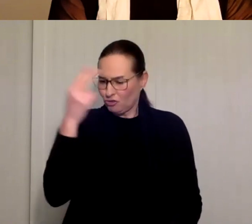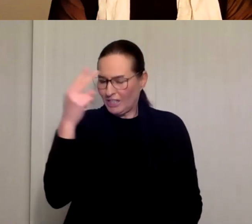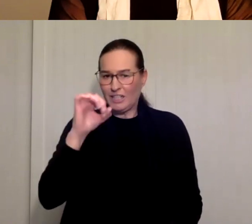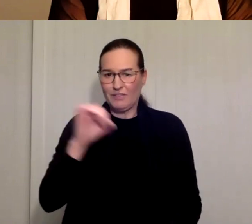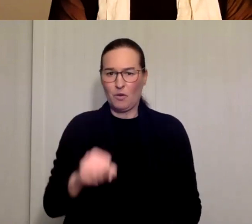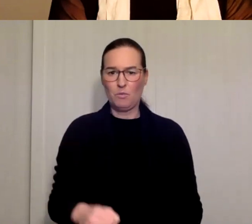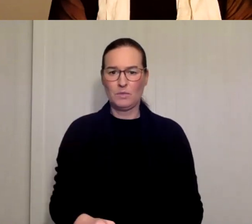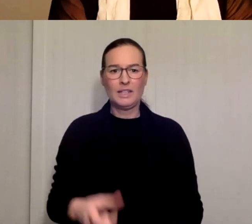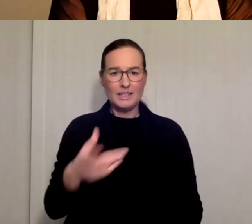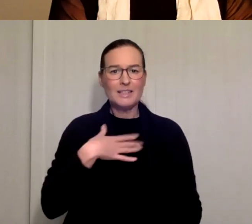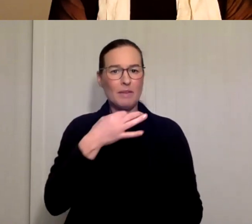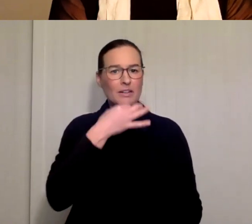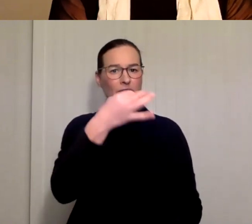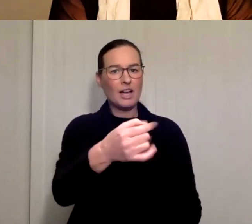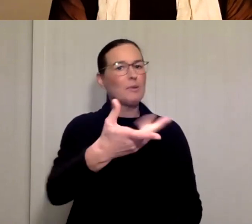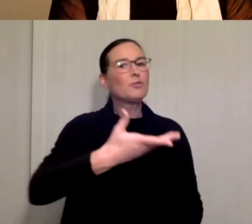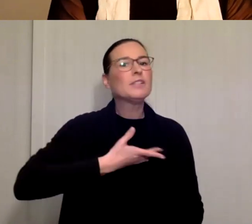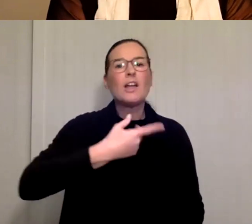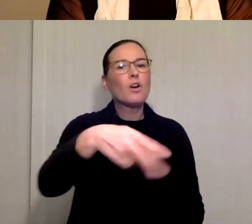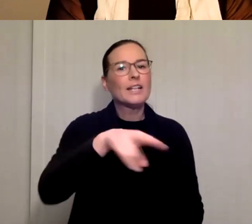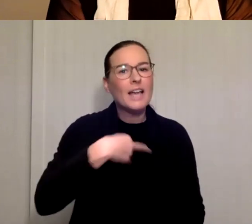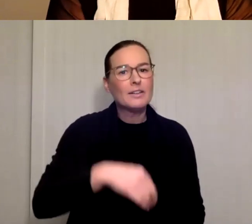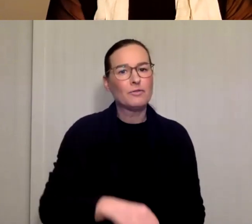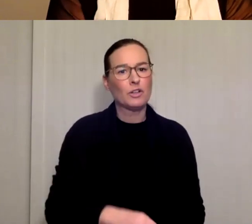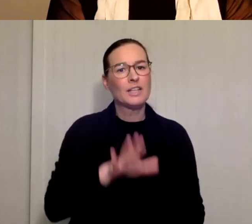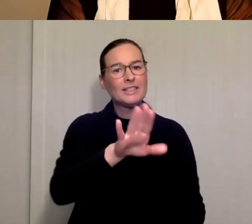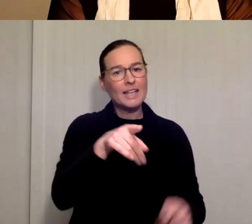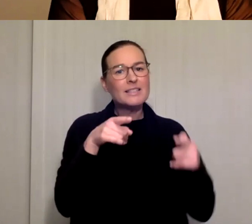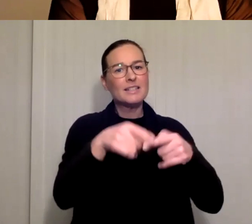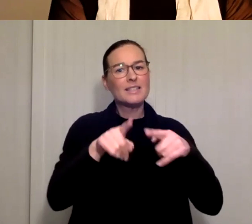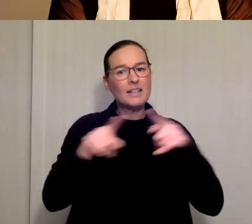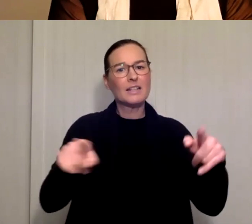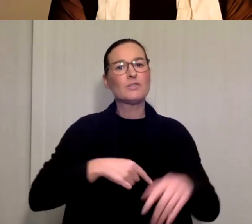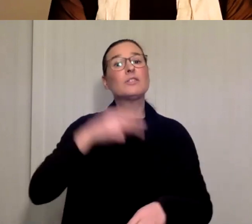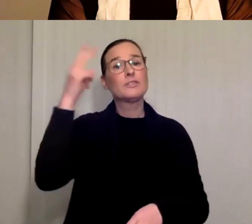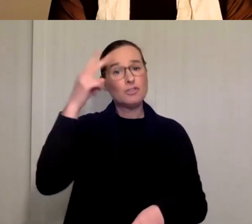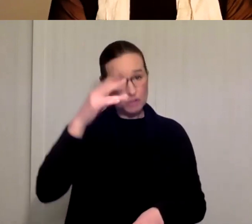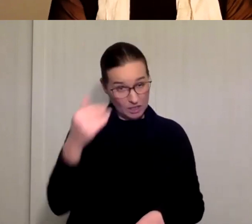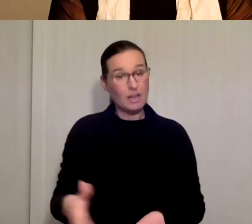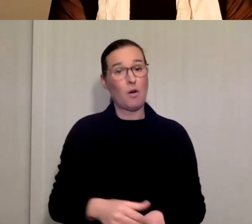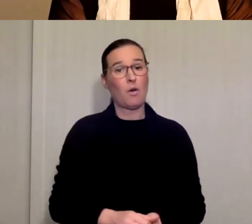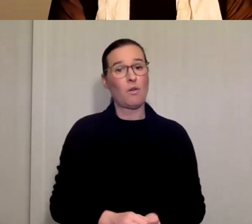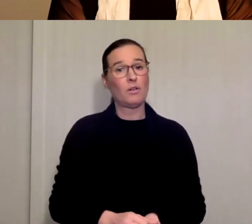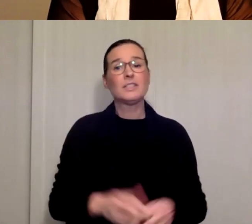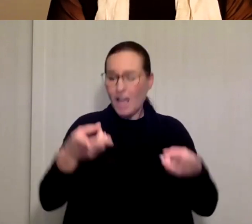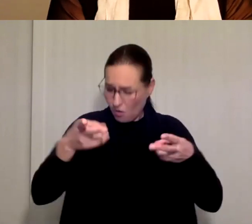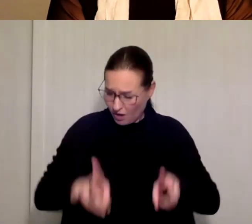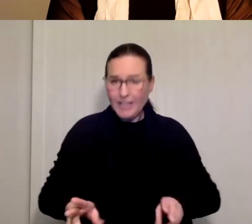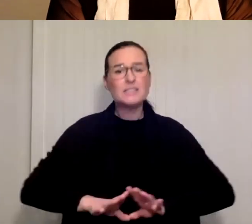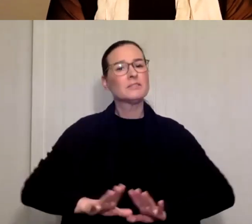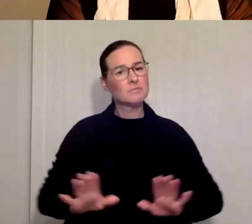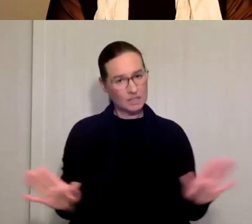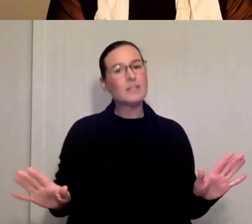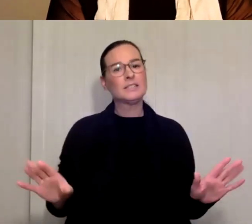gar nicht beantworten, sondern Ihr Ziel ist ja ein ganz anderes. Und das kann ich vollkommen nachvollziehen und halte ich auch für gerechtfertigt, an den Stellen konsequent dann